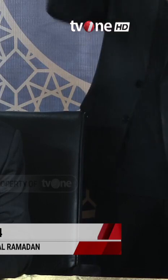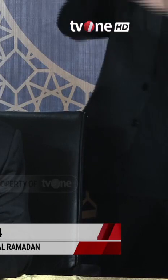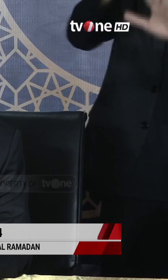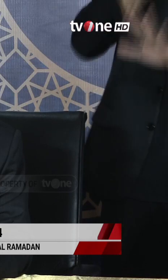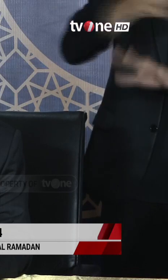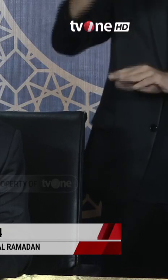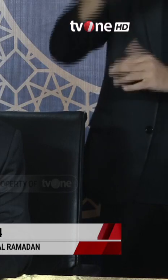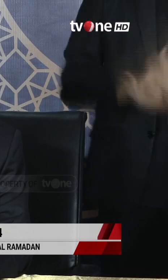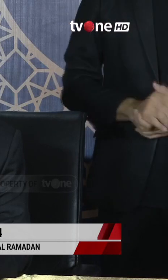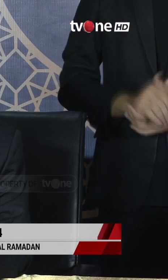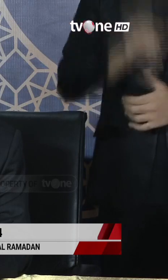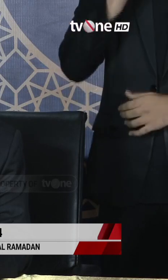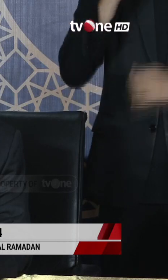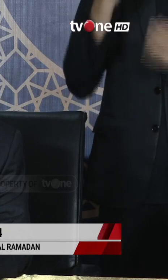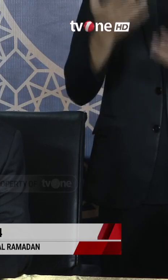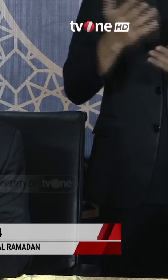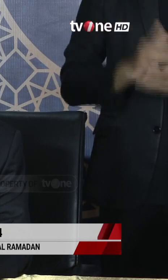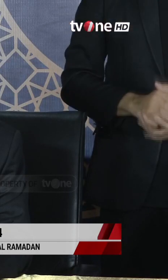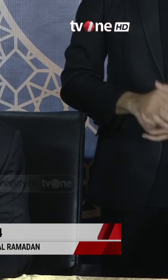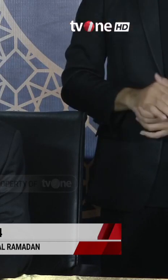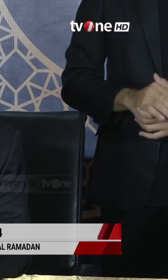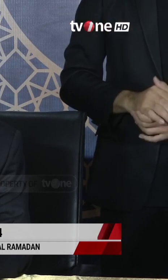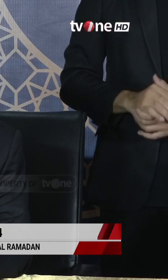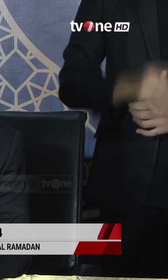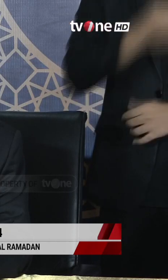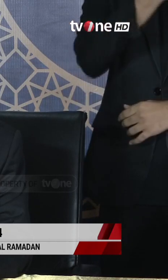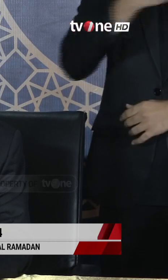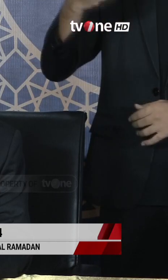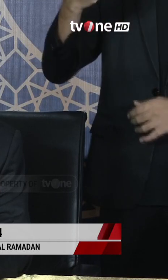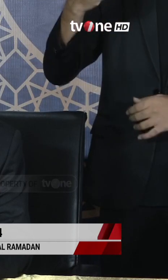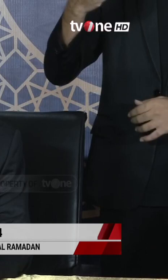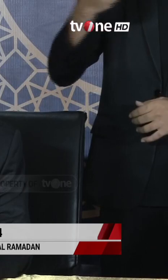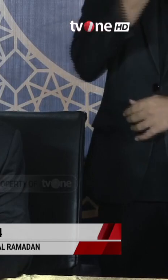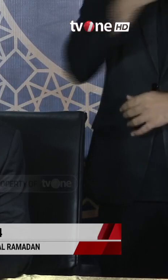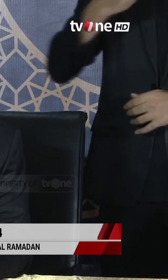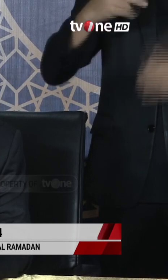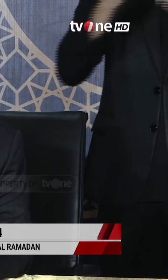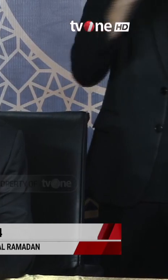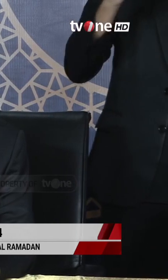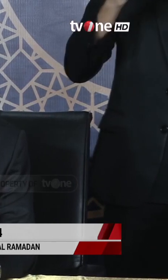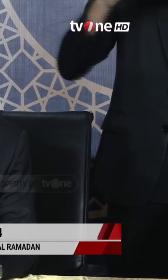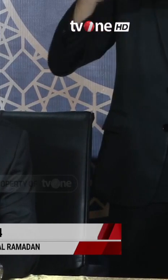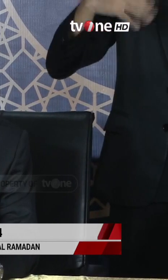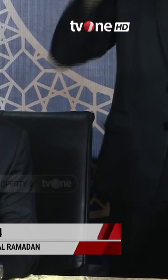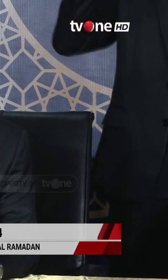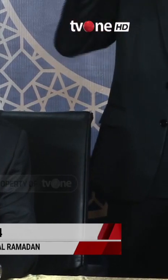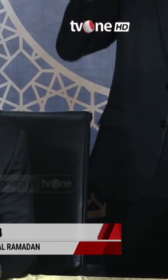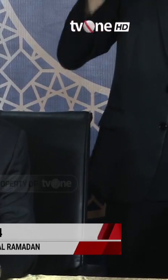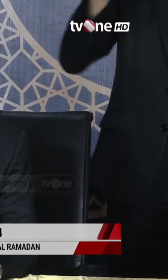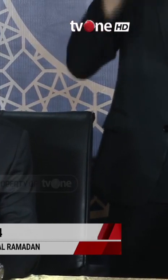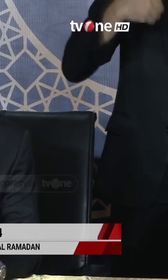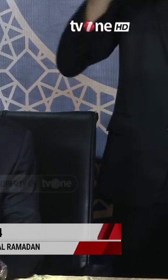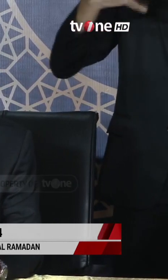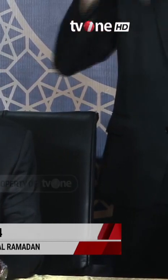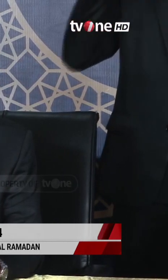tercipta baldatun thayyibatun wa rabbun ghafur, negara Indonesia yang adil, makmur serta gemah ripah